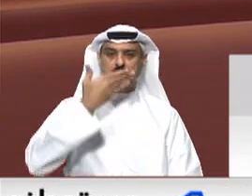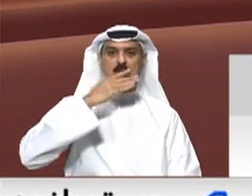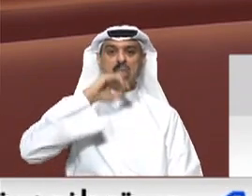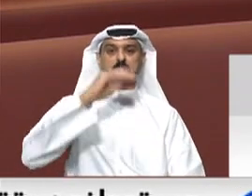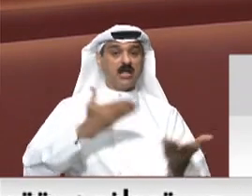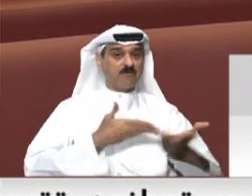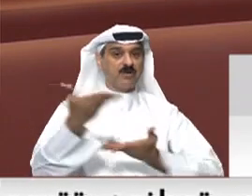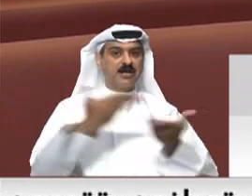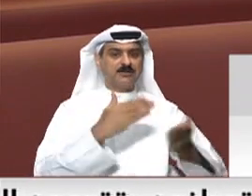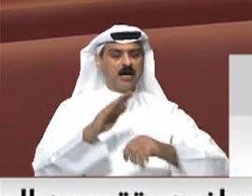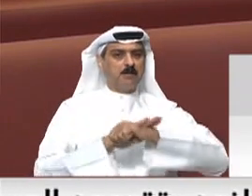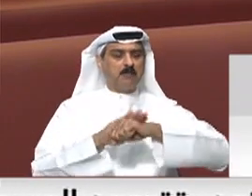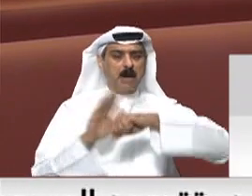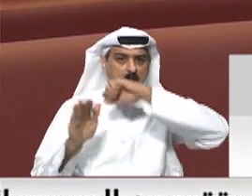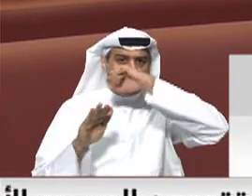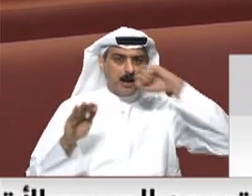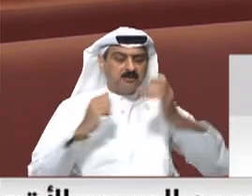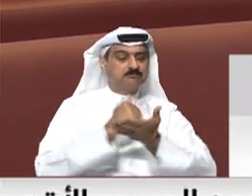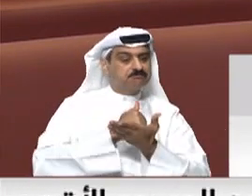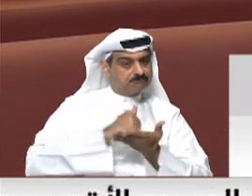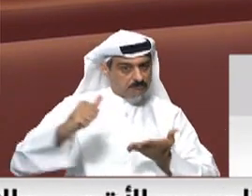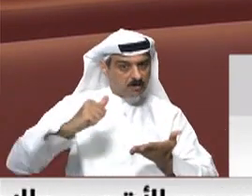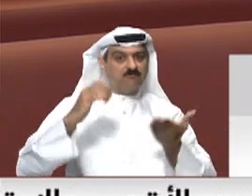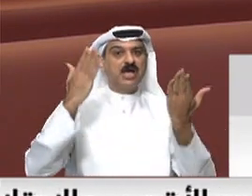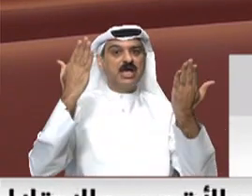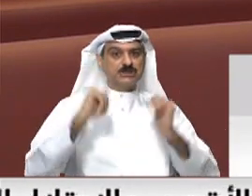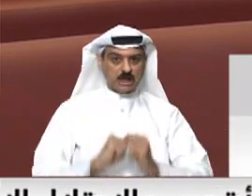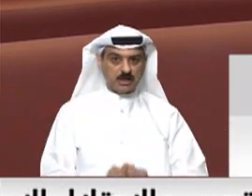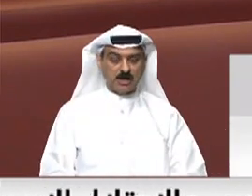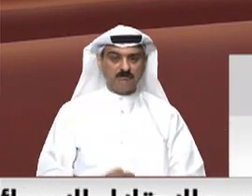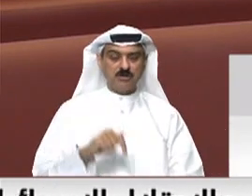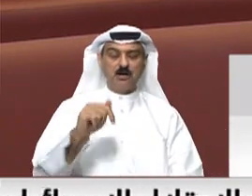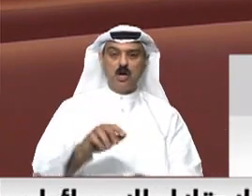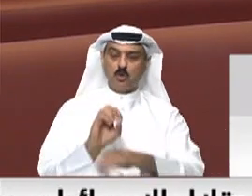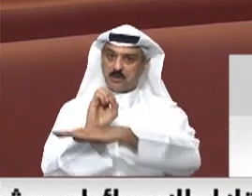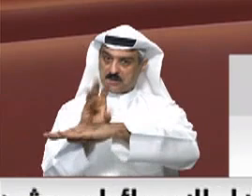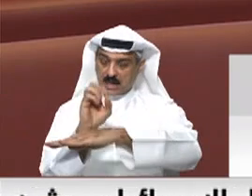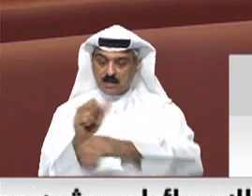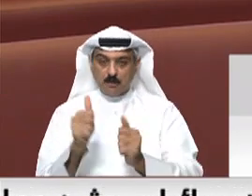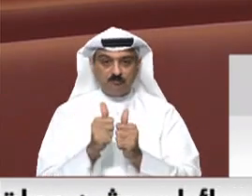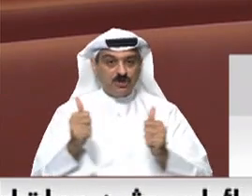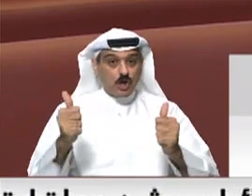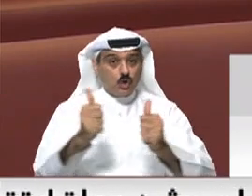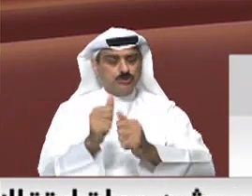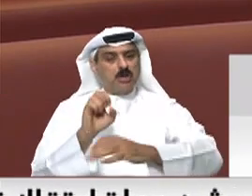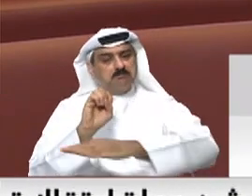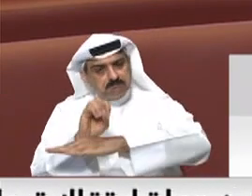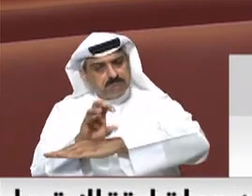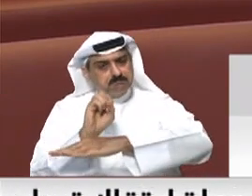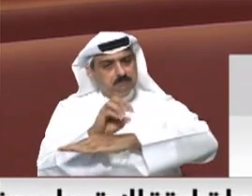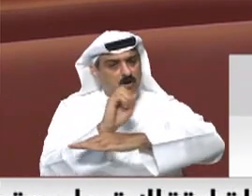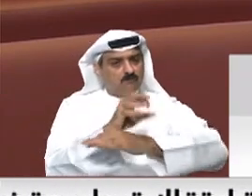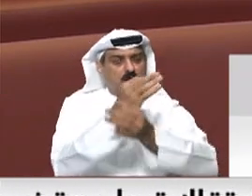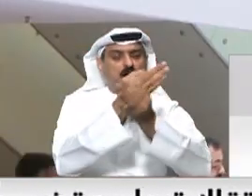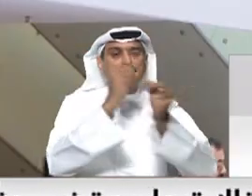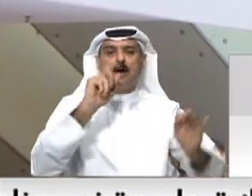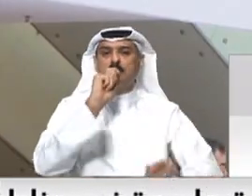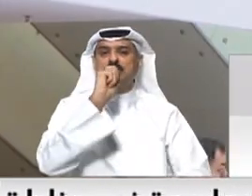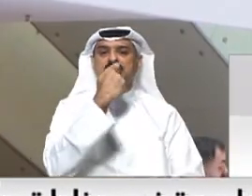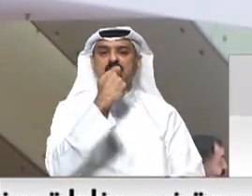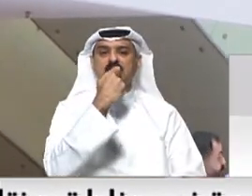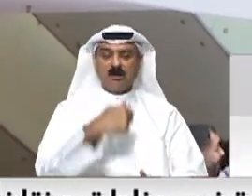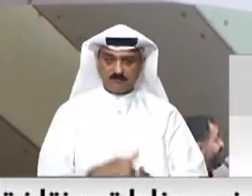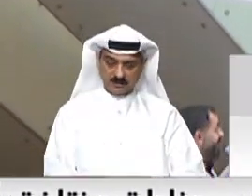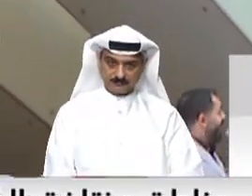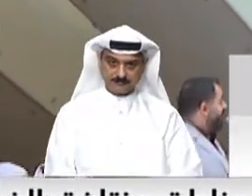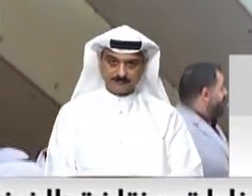نتعامل مع هذه الآفة الخطرة، ونقدر نوجه الأسر حتى لو في أي استشارة، تمام، بكامل السرية.